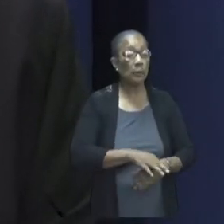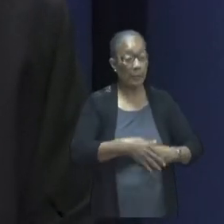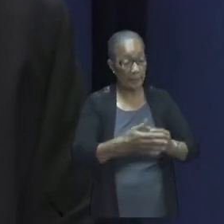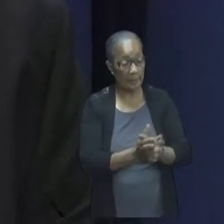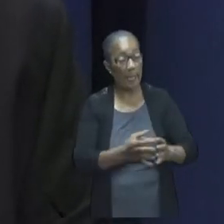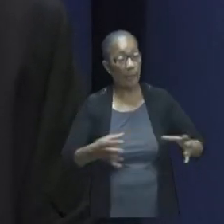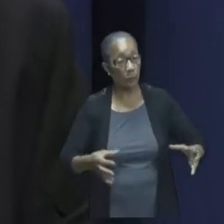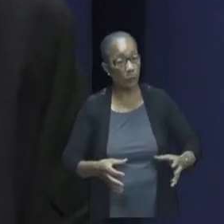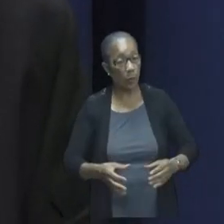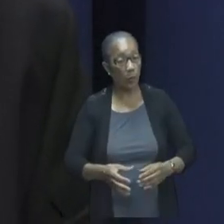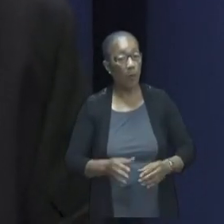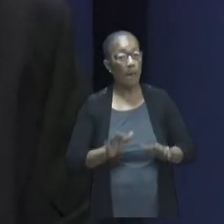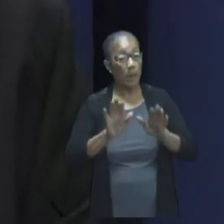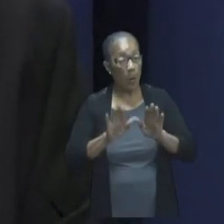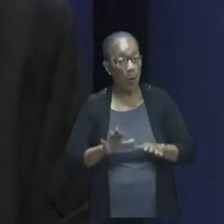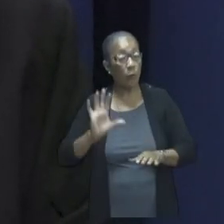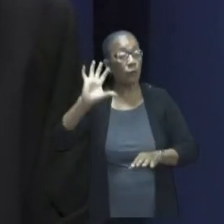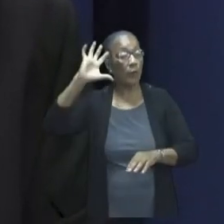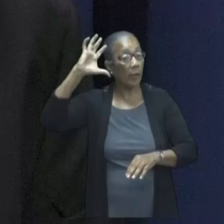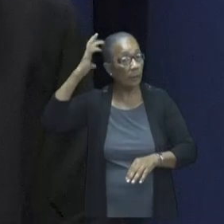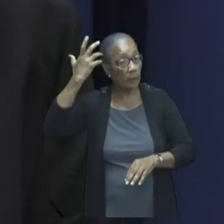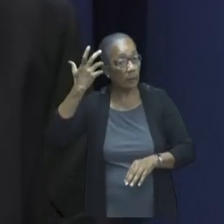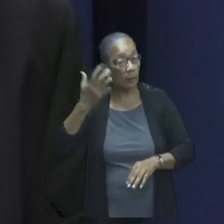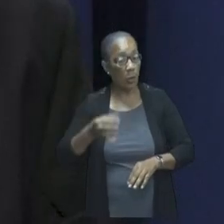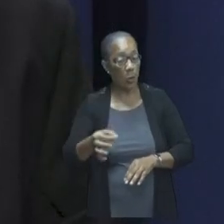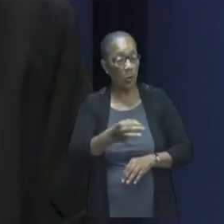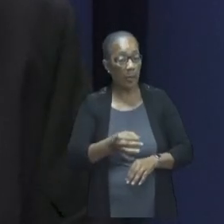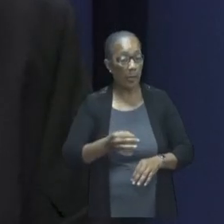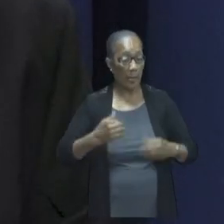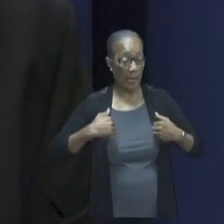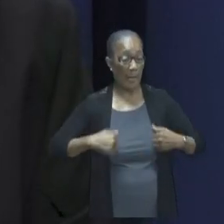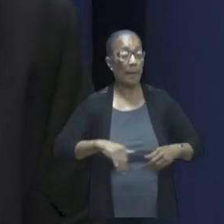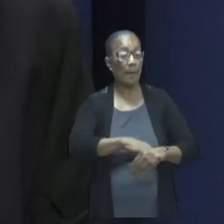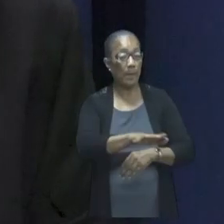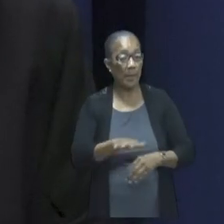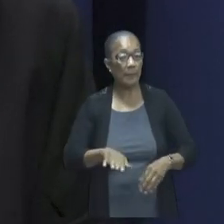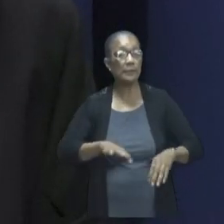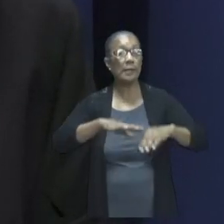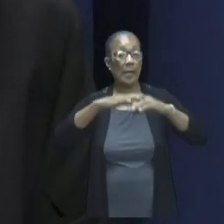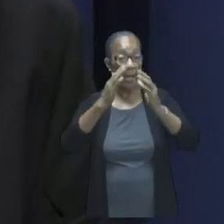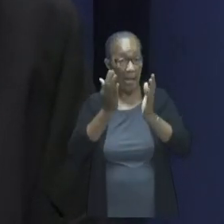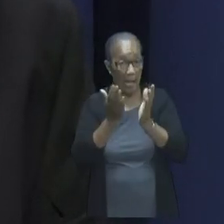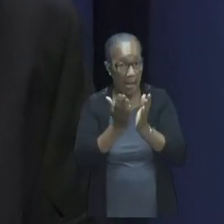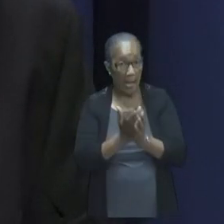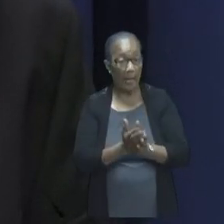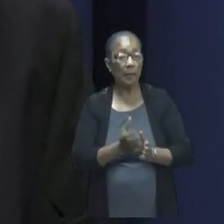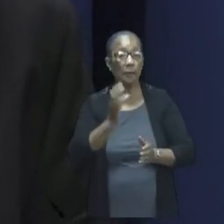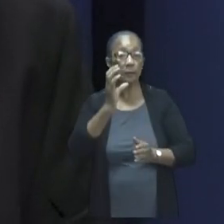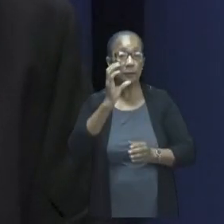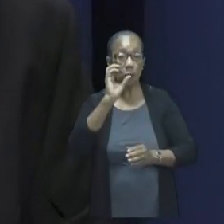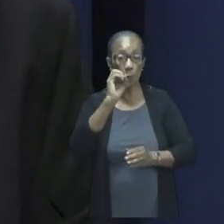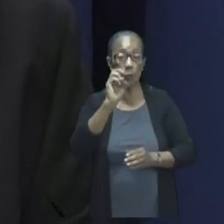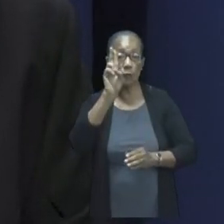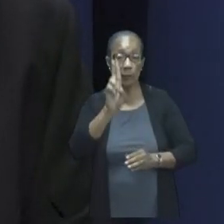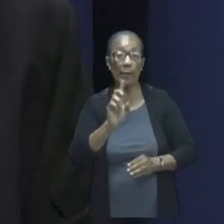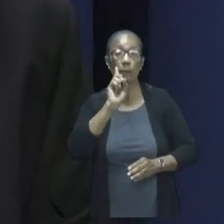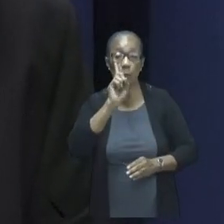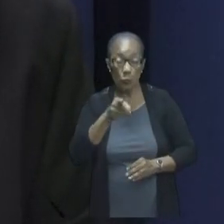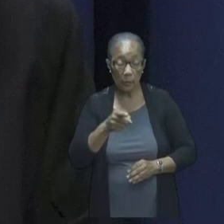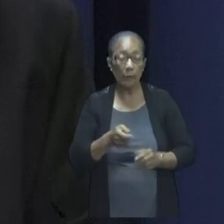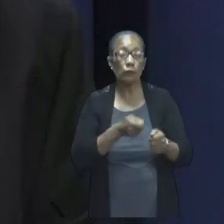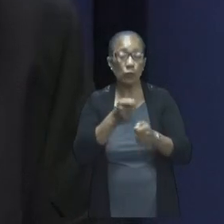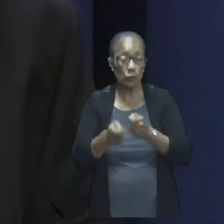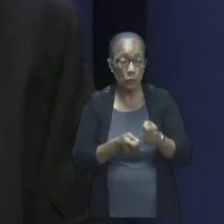god wat doet aan de lokale gemeenschappen dat al die dingen die overheid zou daarvoor moeten zorgen en daarvoor heb je dus